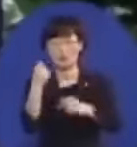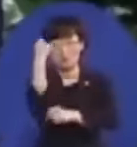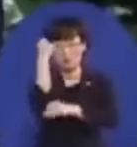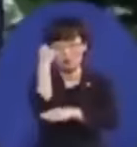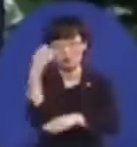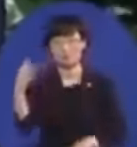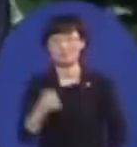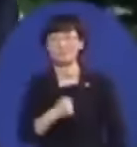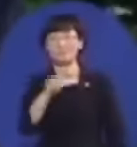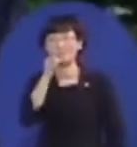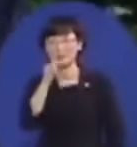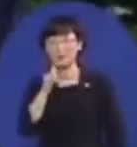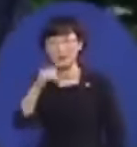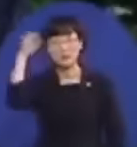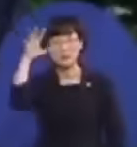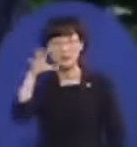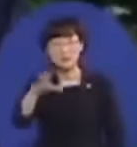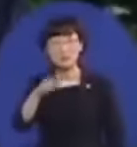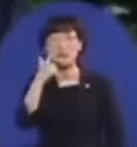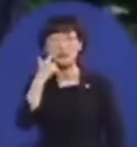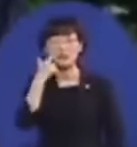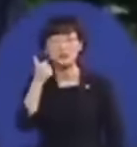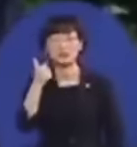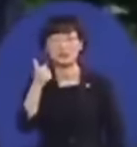상징하지 않습니까? 빛들의 아버지